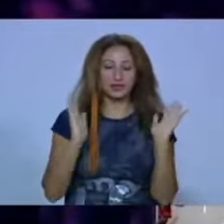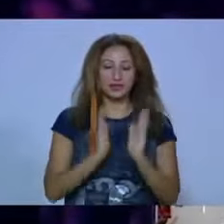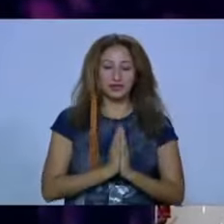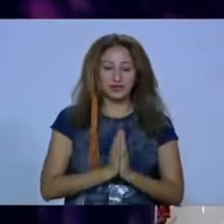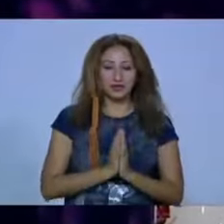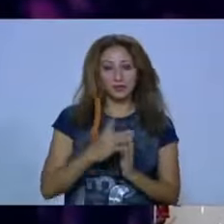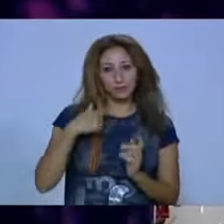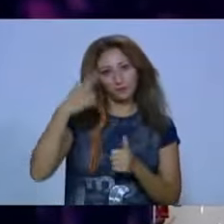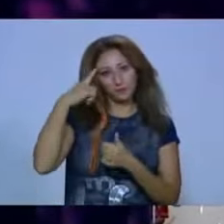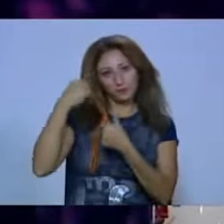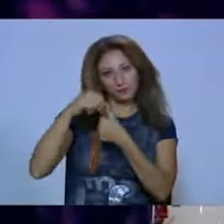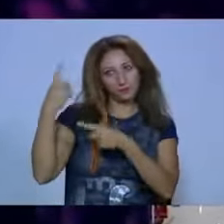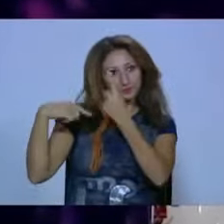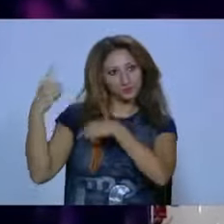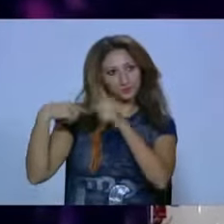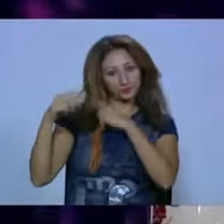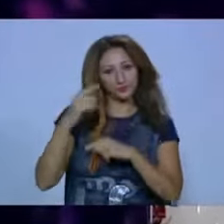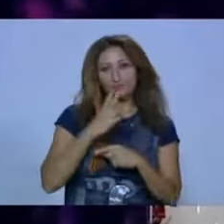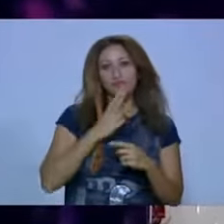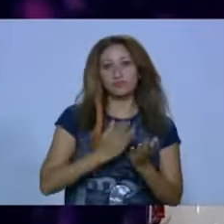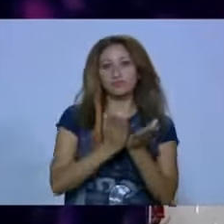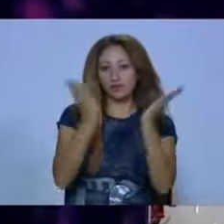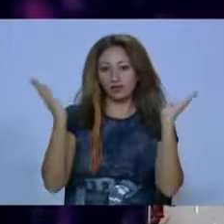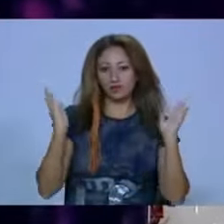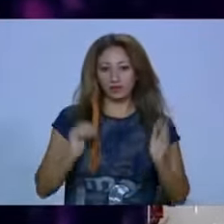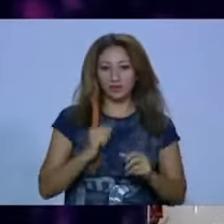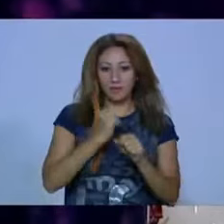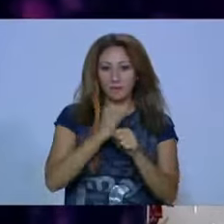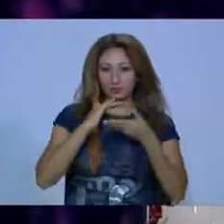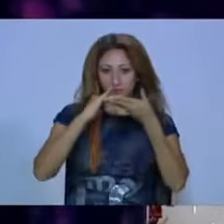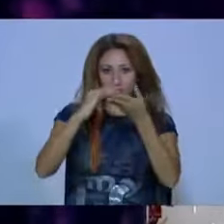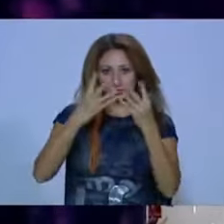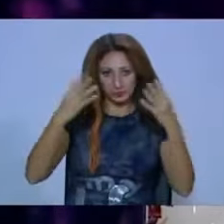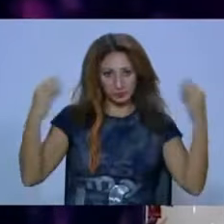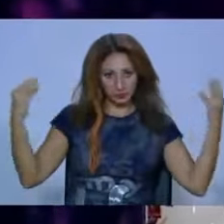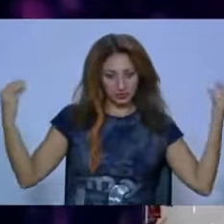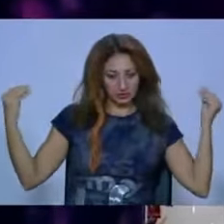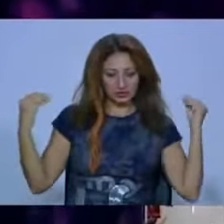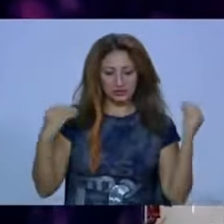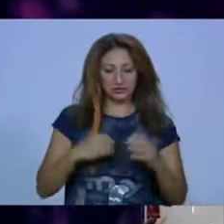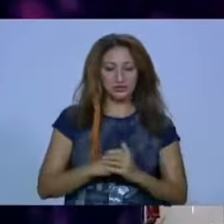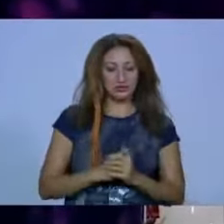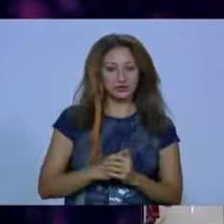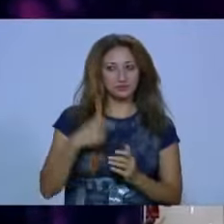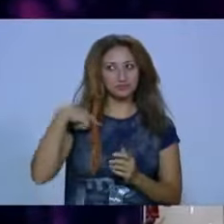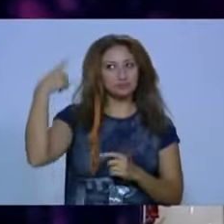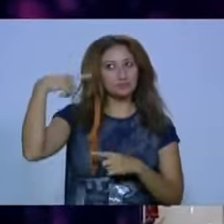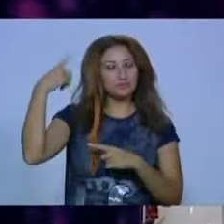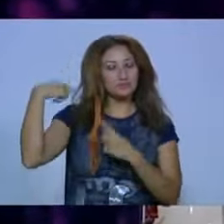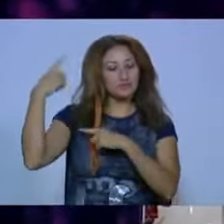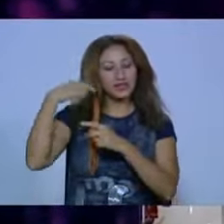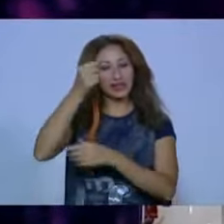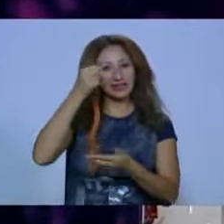لما بفتكر دلوقتي مبادرات الخير اللي احنا عملناها مع بدايه البرنامج من ايام او بدءا من تلاجه